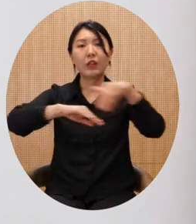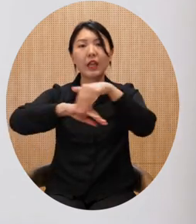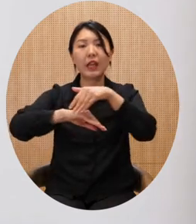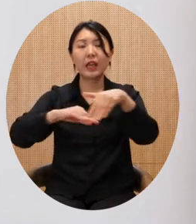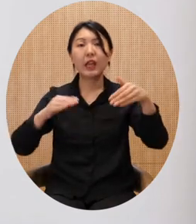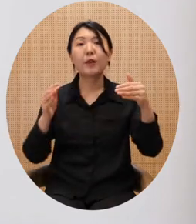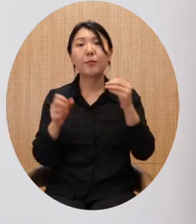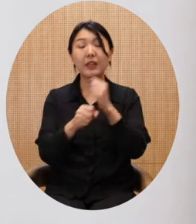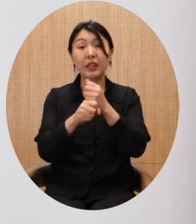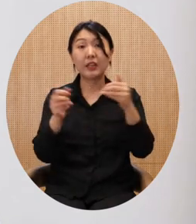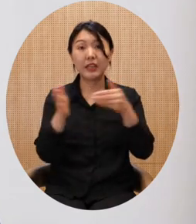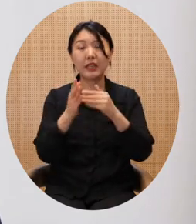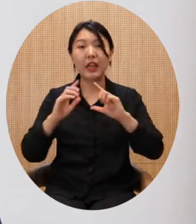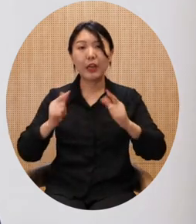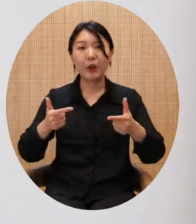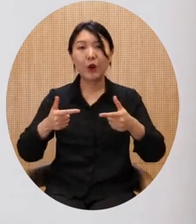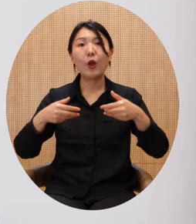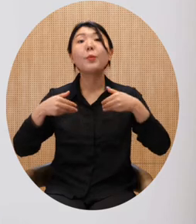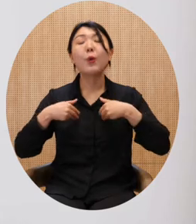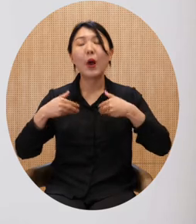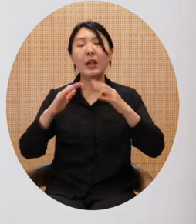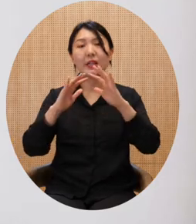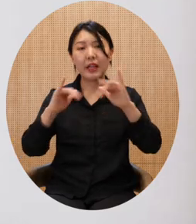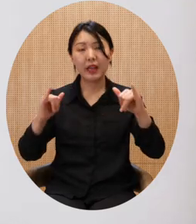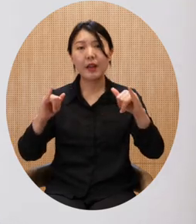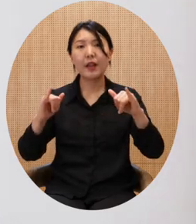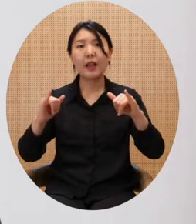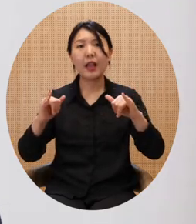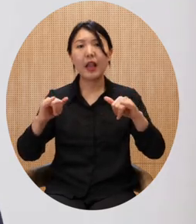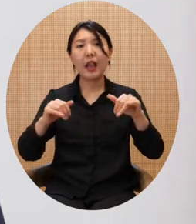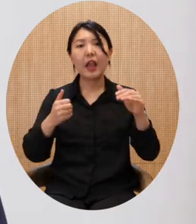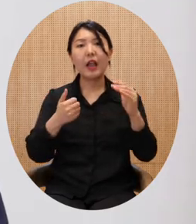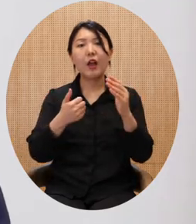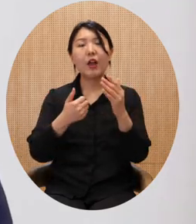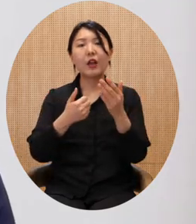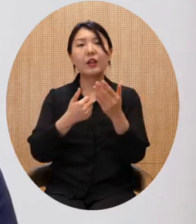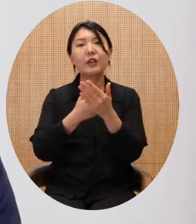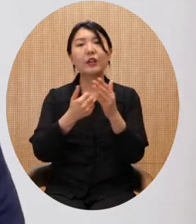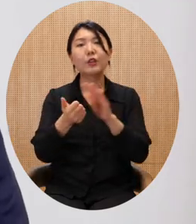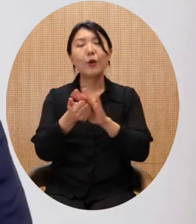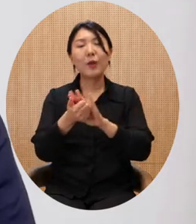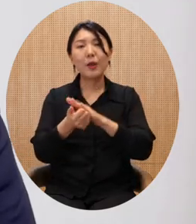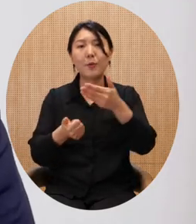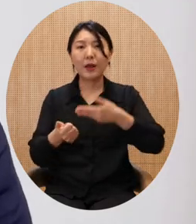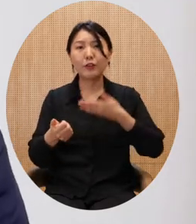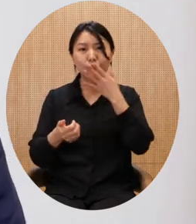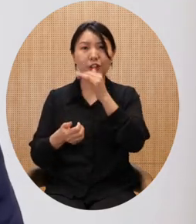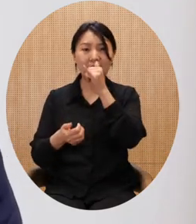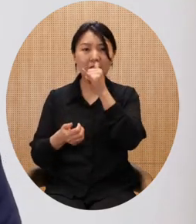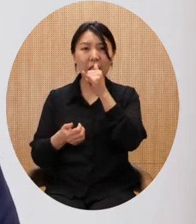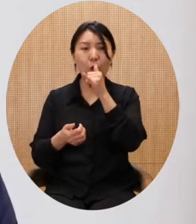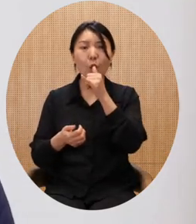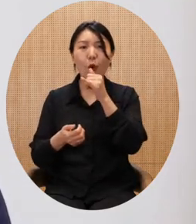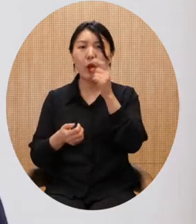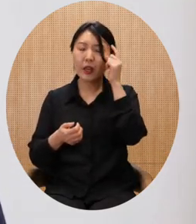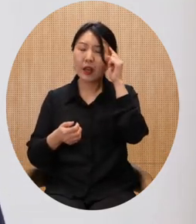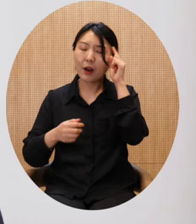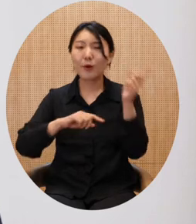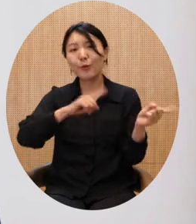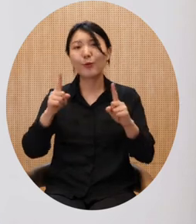않고 필요하신 분들이 혜택을 누리도록 해야 한다는 각오를